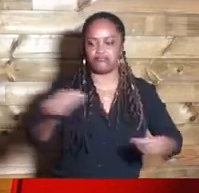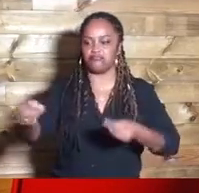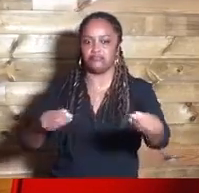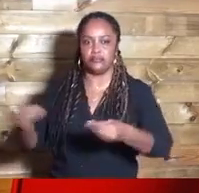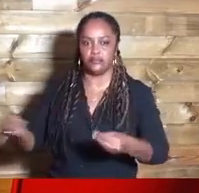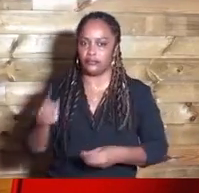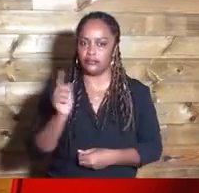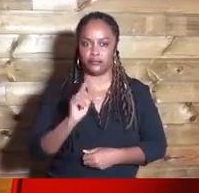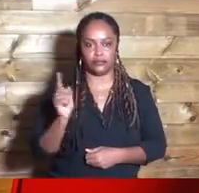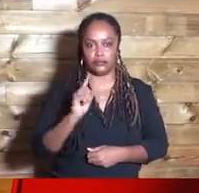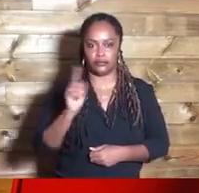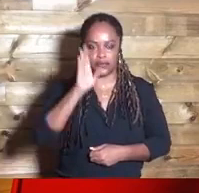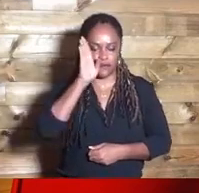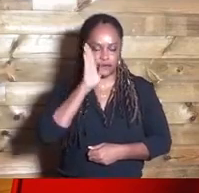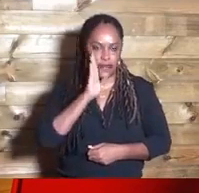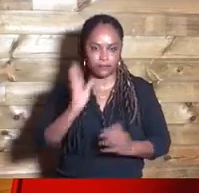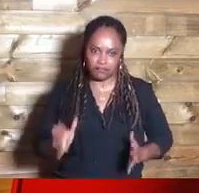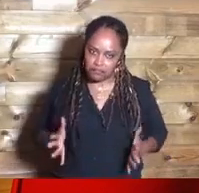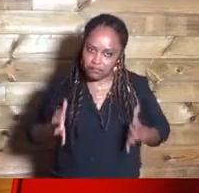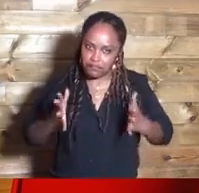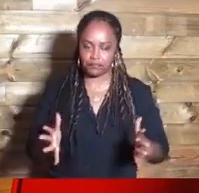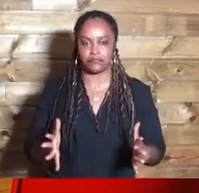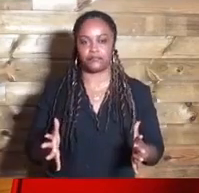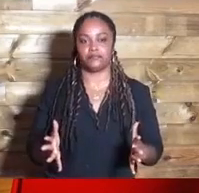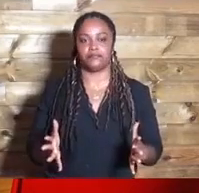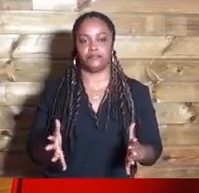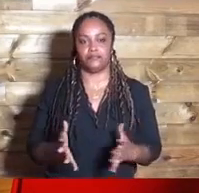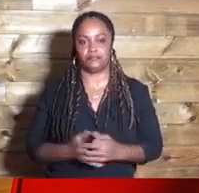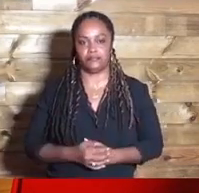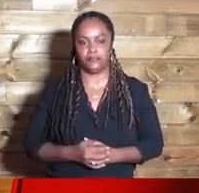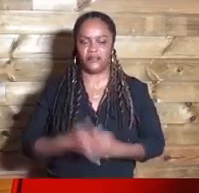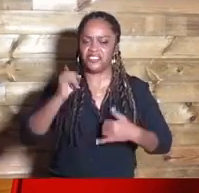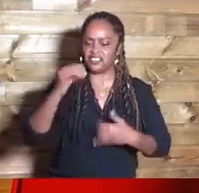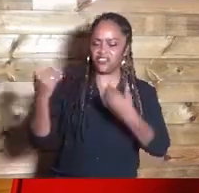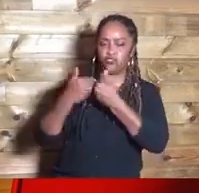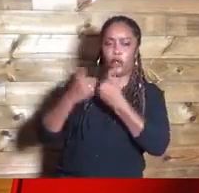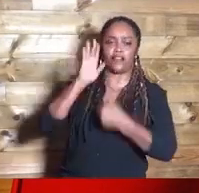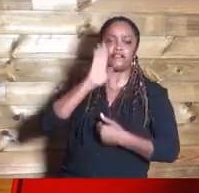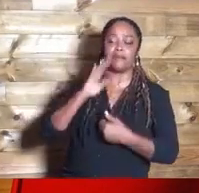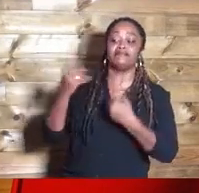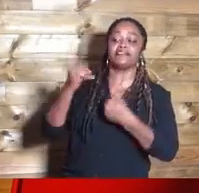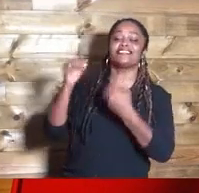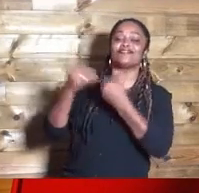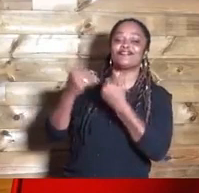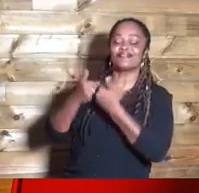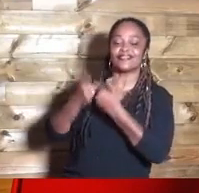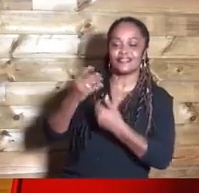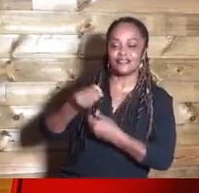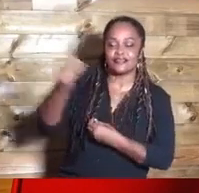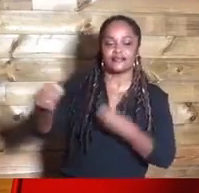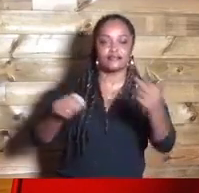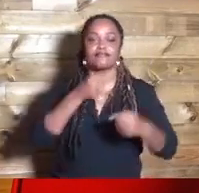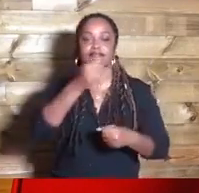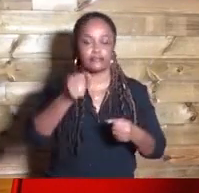demande de passer les micros, les parafeurs, vous ne le faites pas. Vous demandez aux hommes de passer les micros et les parafeurs, et vous êtes en tête de